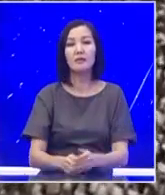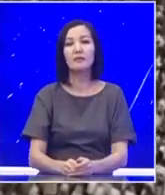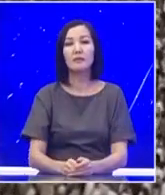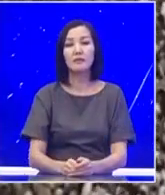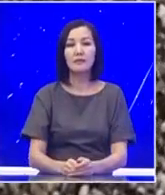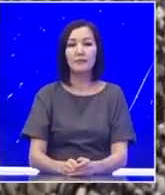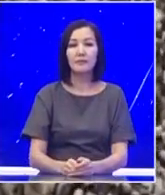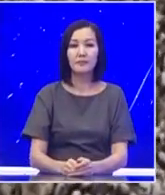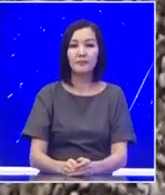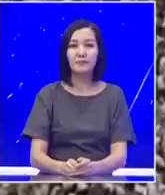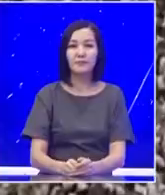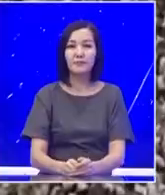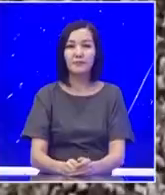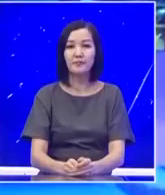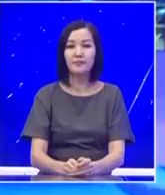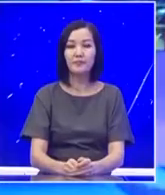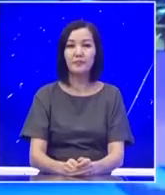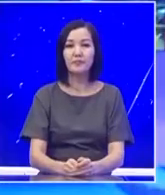Қорабай, Жетісу телеарнасы.